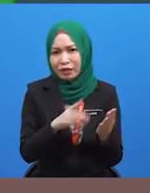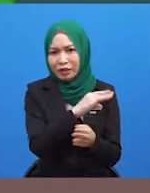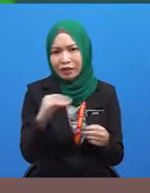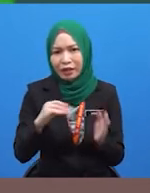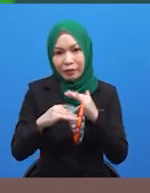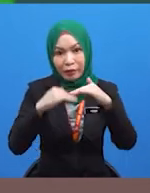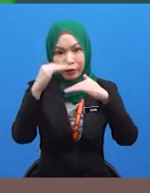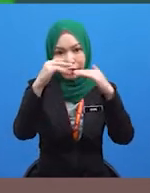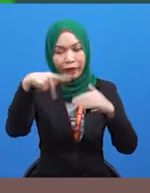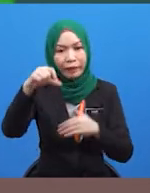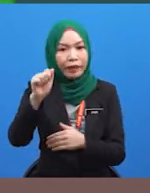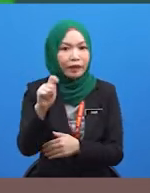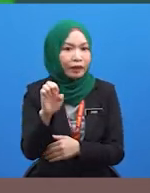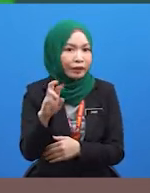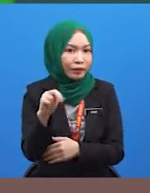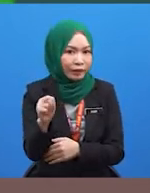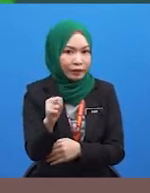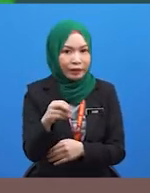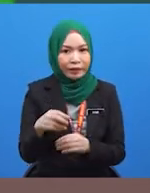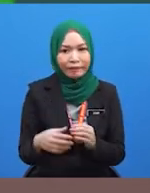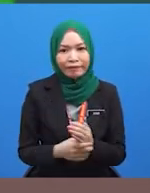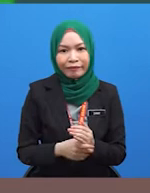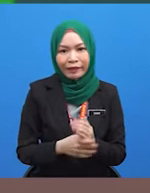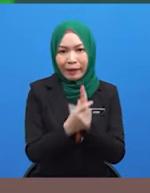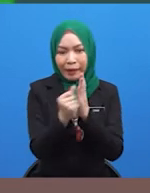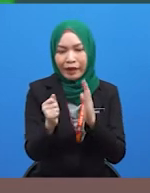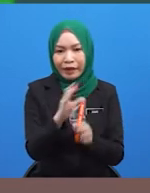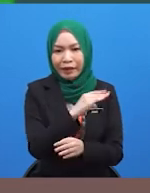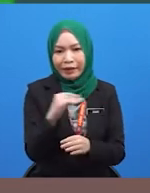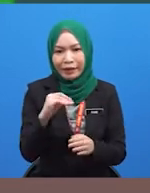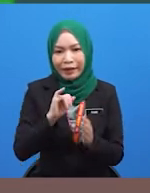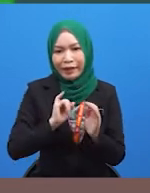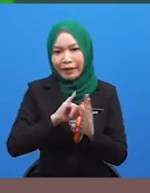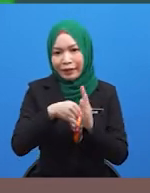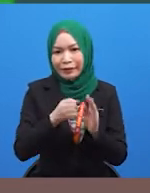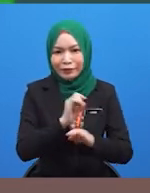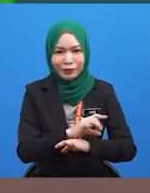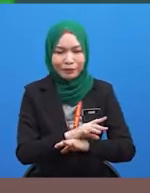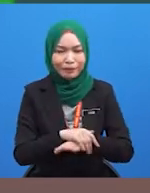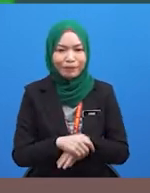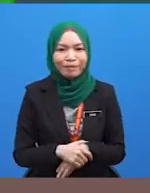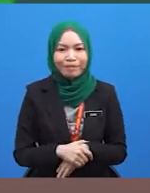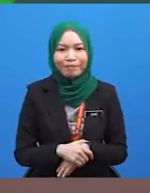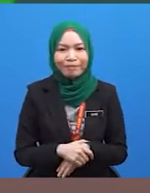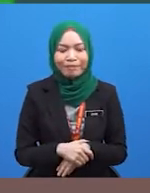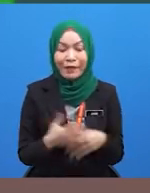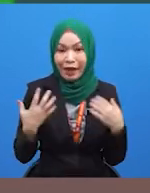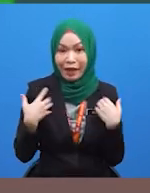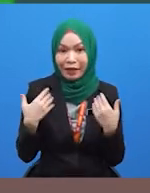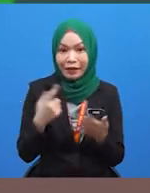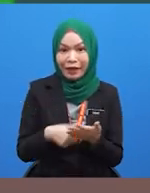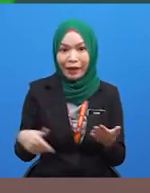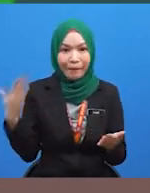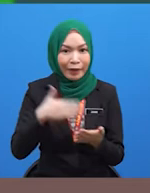paten, profesional atau jururunding. ada apa-apa lagi